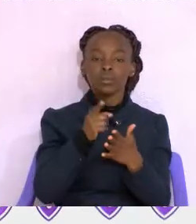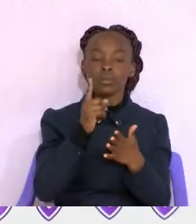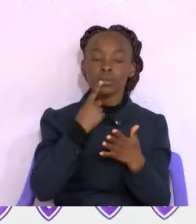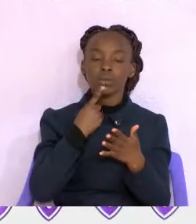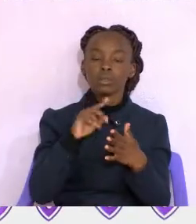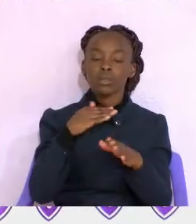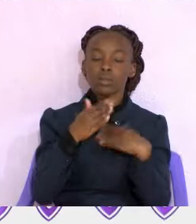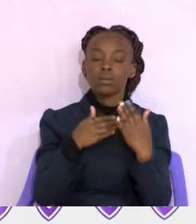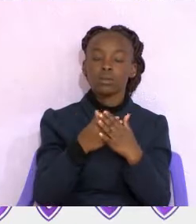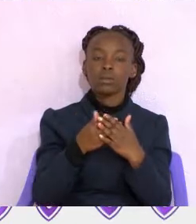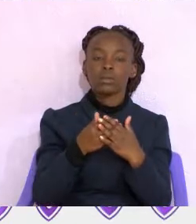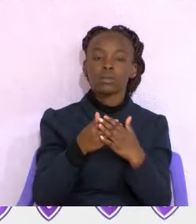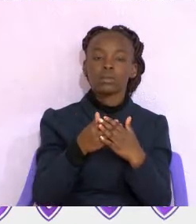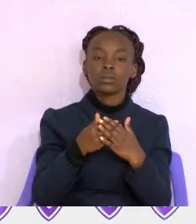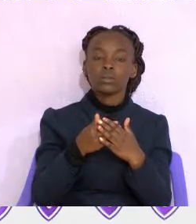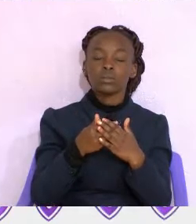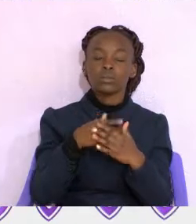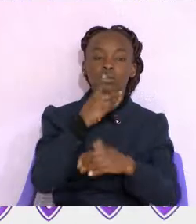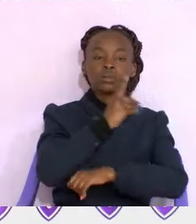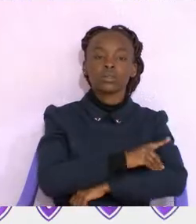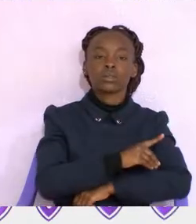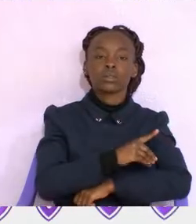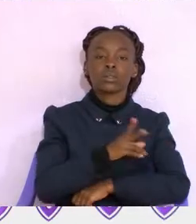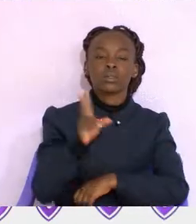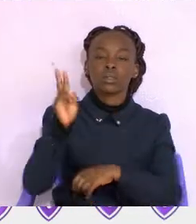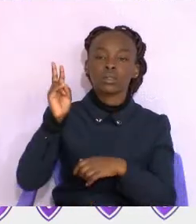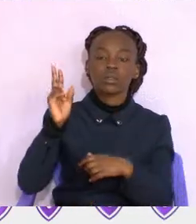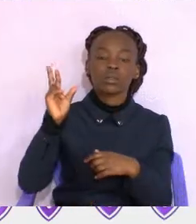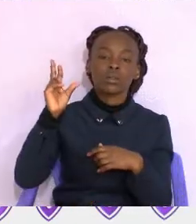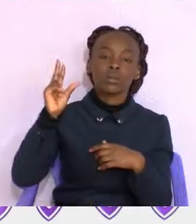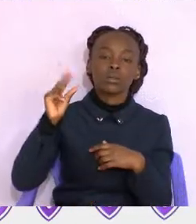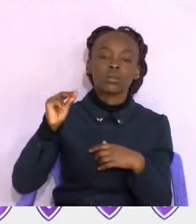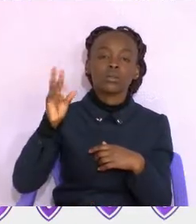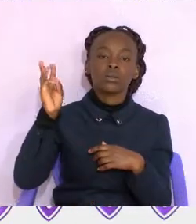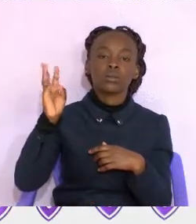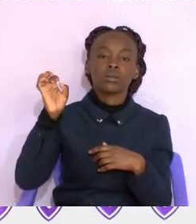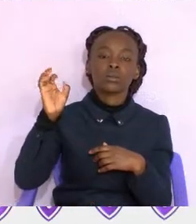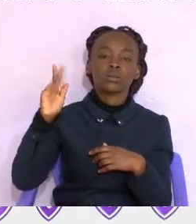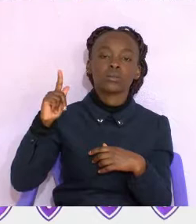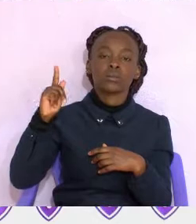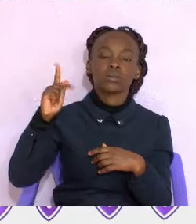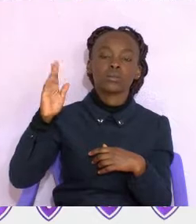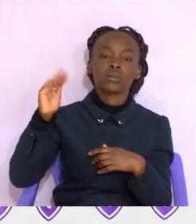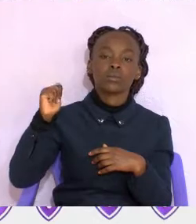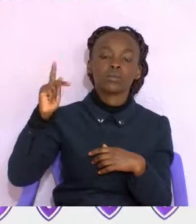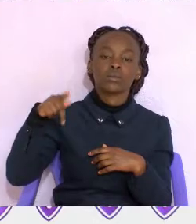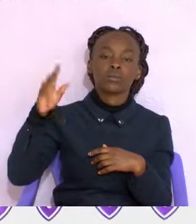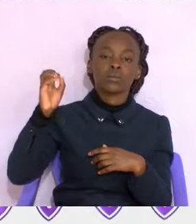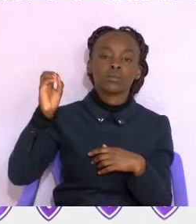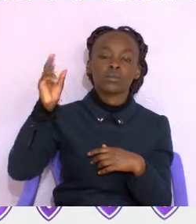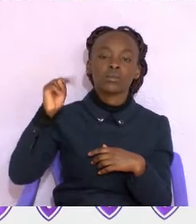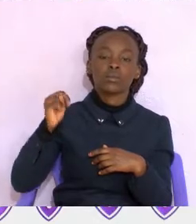hakuna upanga, hakuna silaha kimeinuliwa kinyume changu kitakachofanikiwa. Na wakati adui anainua masilaha